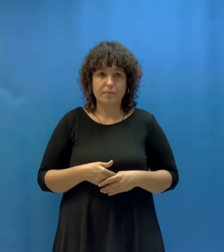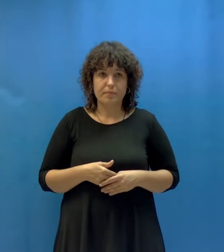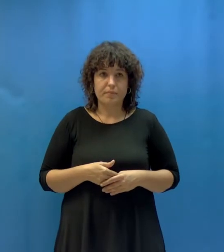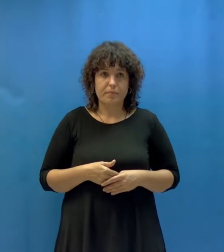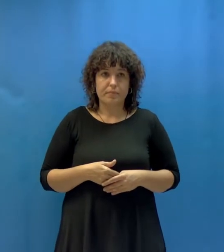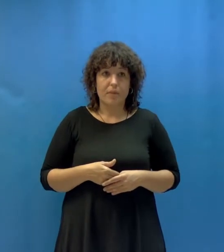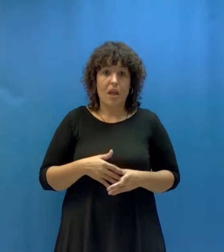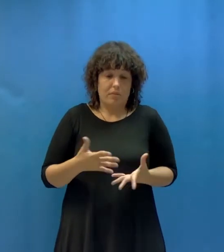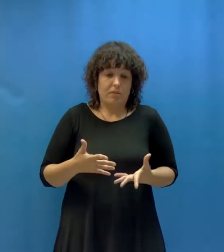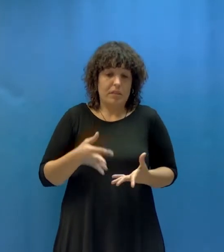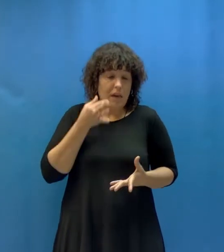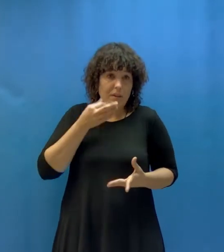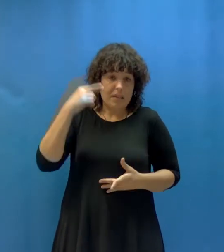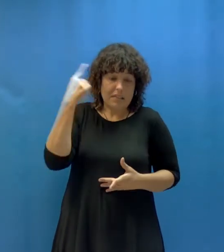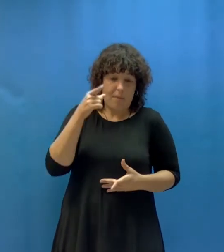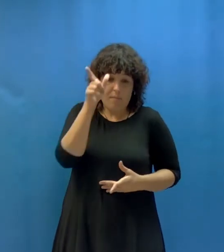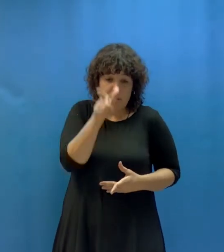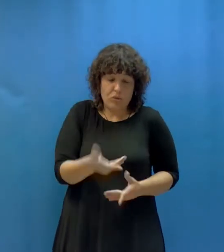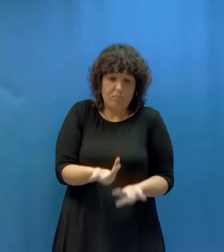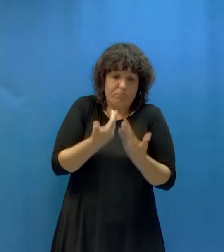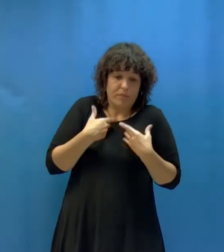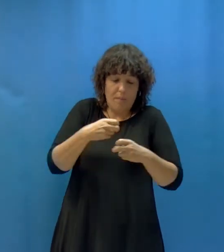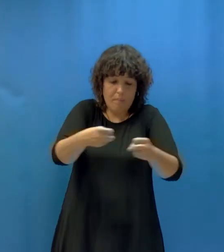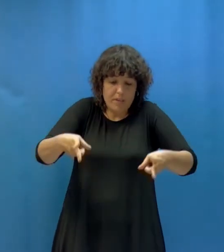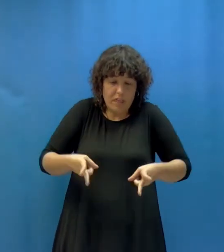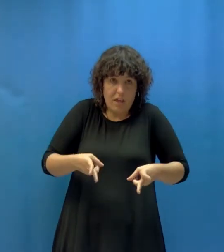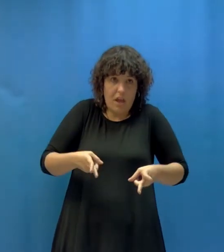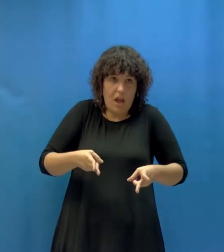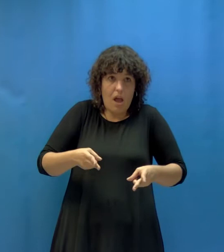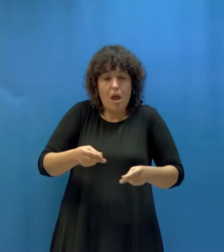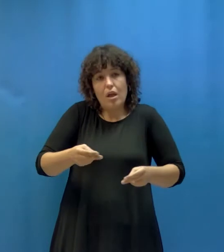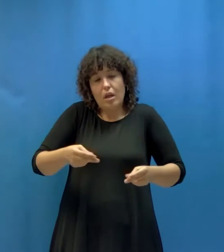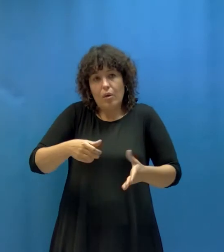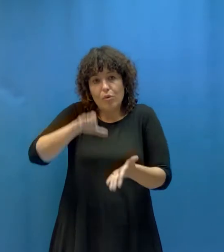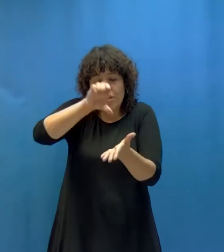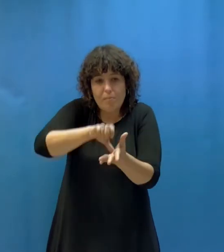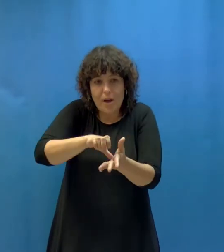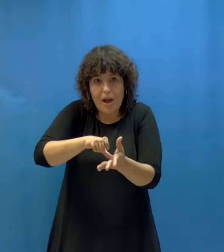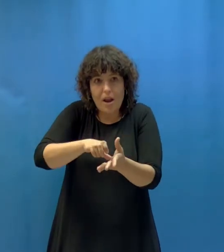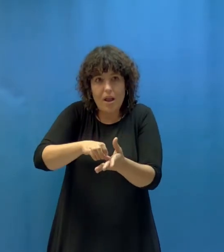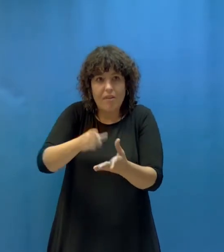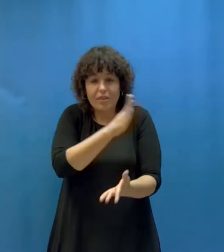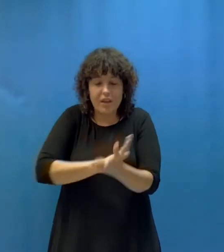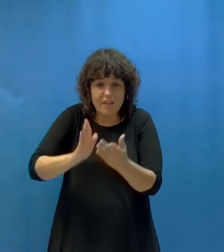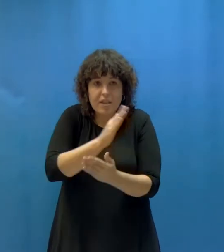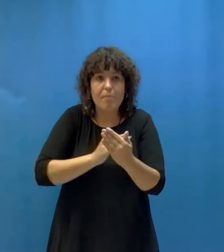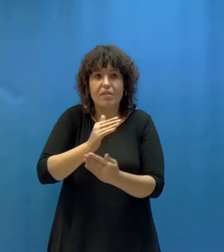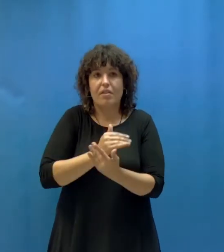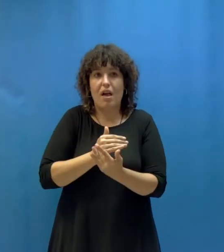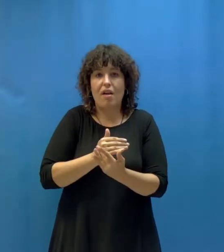ja s'ha designat la persona responsable de l'Oficina Municipal de la Discapacitat, que serà aquesta persona la responsable d'impulsar dit